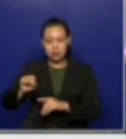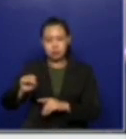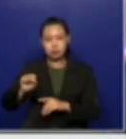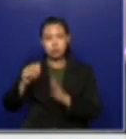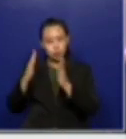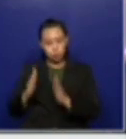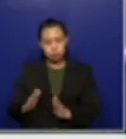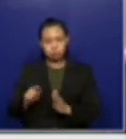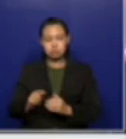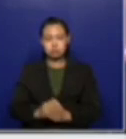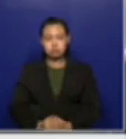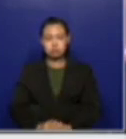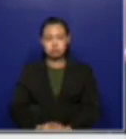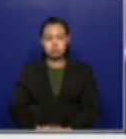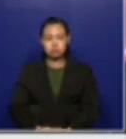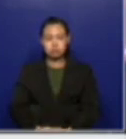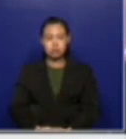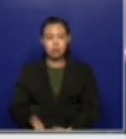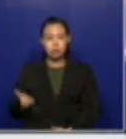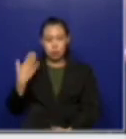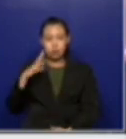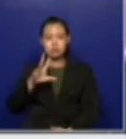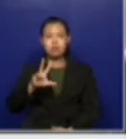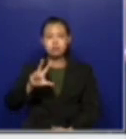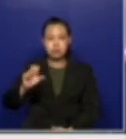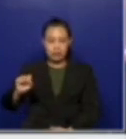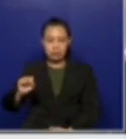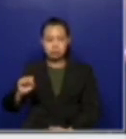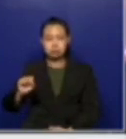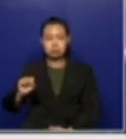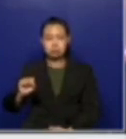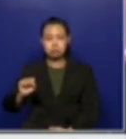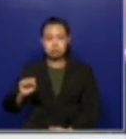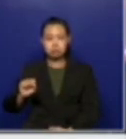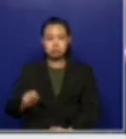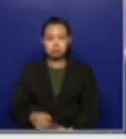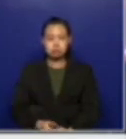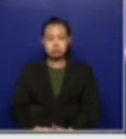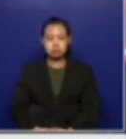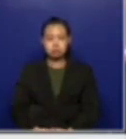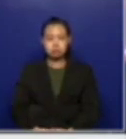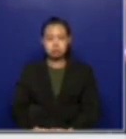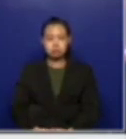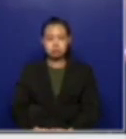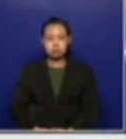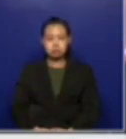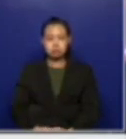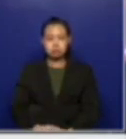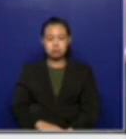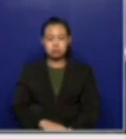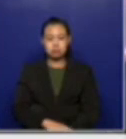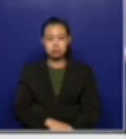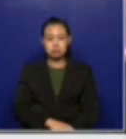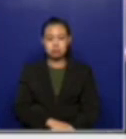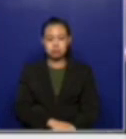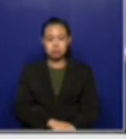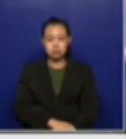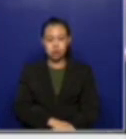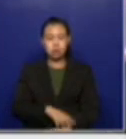ติจาก 300,000 ท่านนายกท่านประธานครับอันนี้ผมต้องสอบเรียนถามว่า